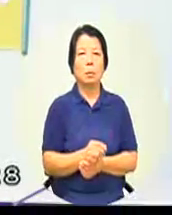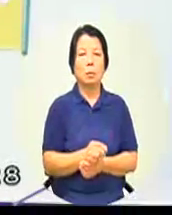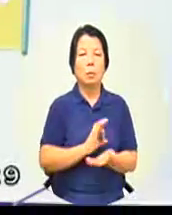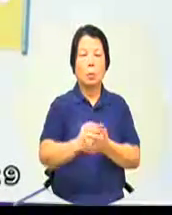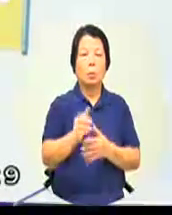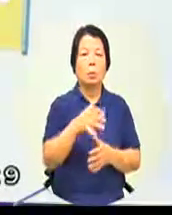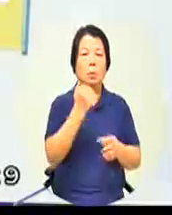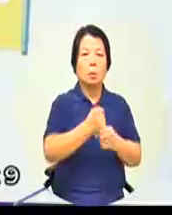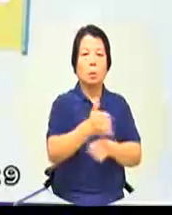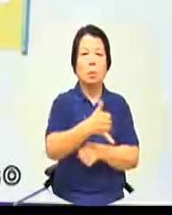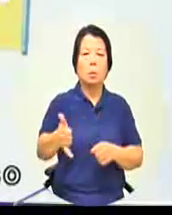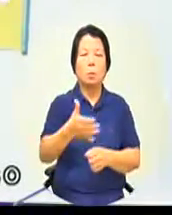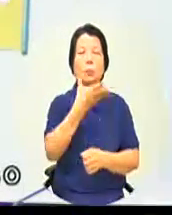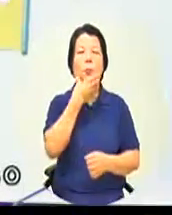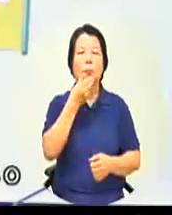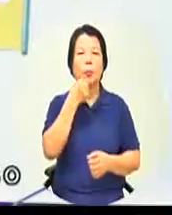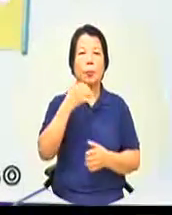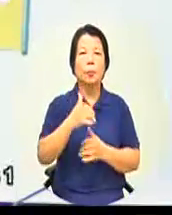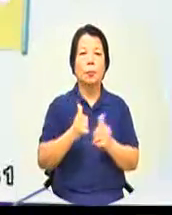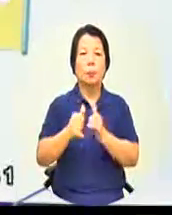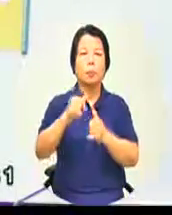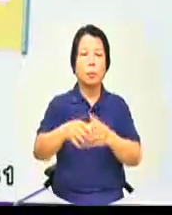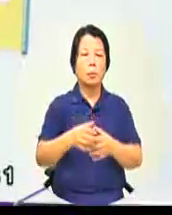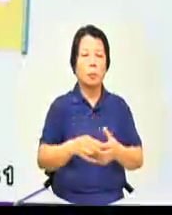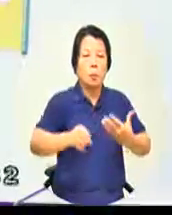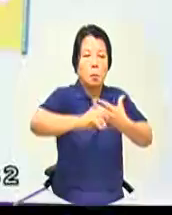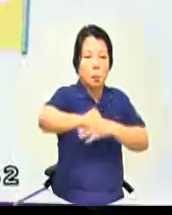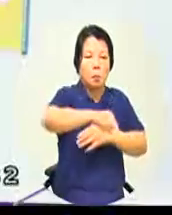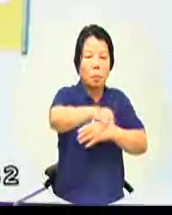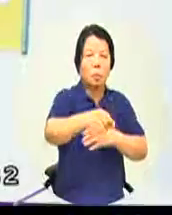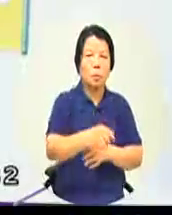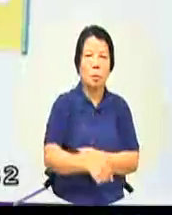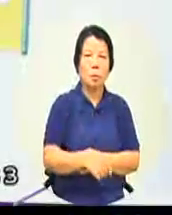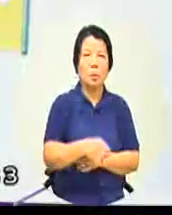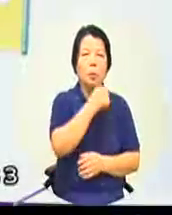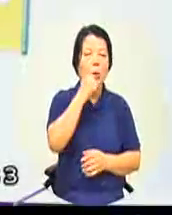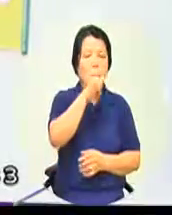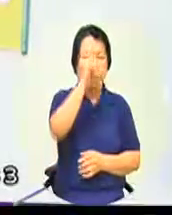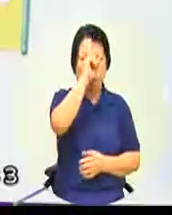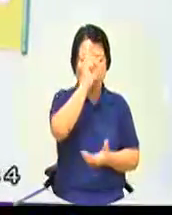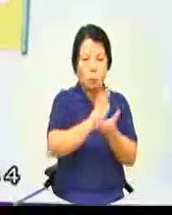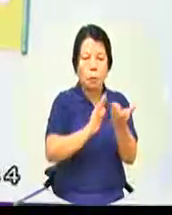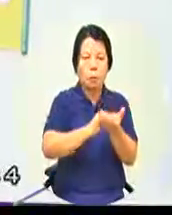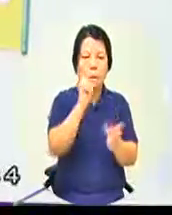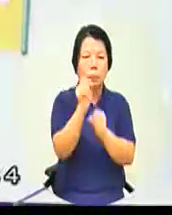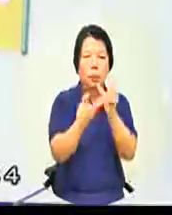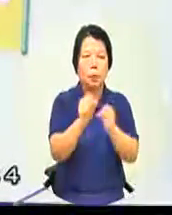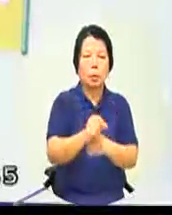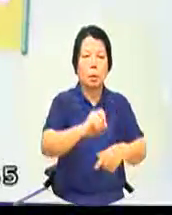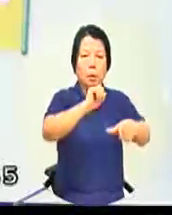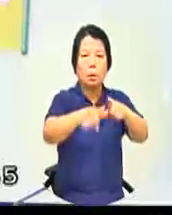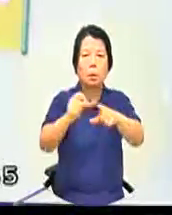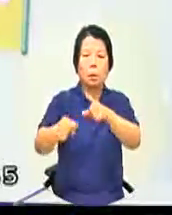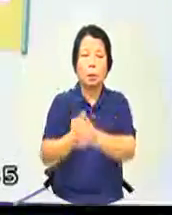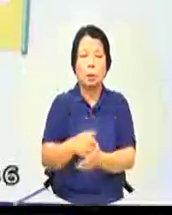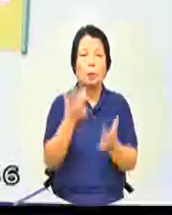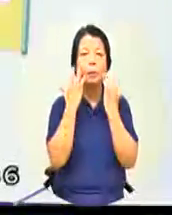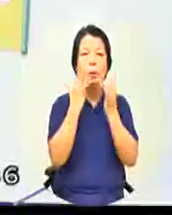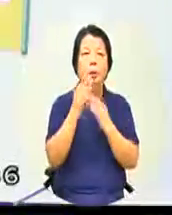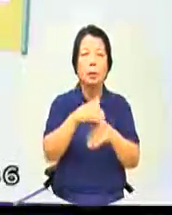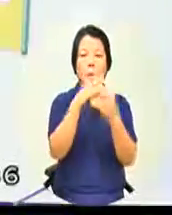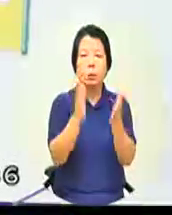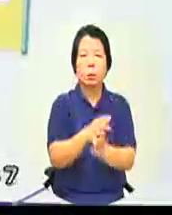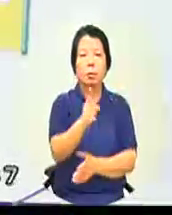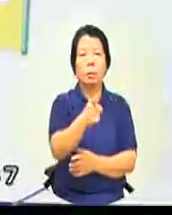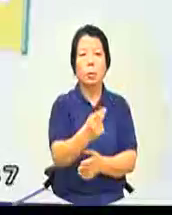员工福利社另设一个营养午餐的采购，所有的厂商、所有的那个菜色，拢有一个